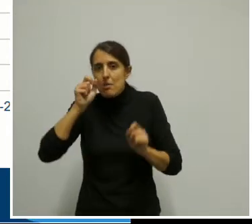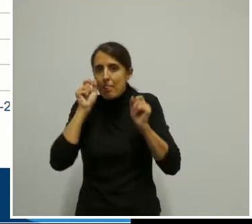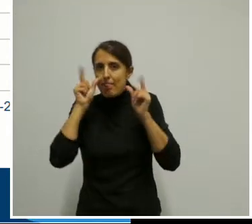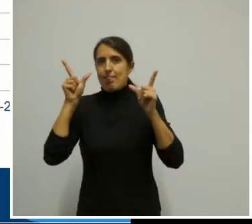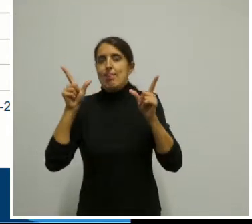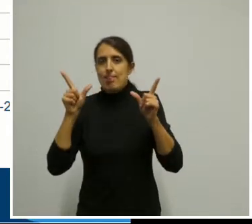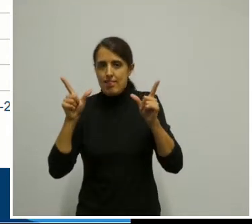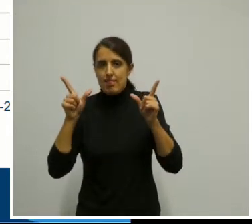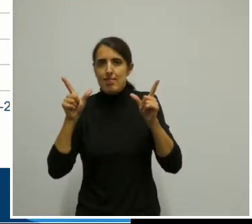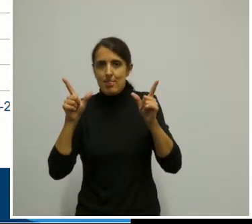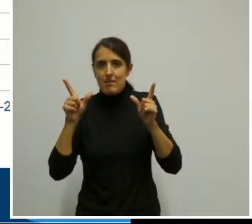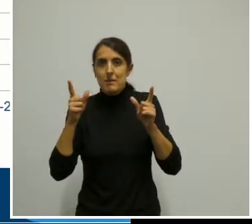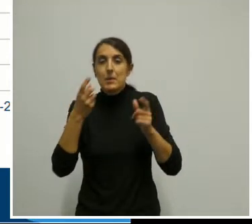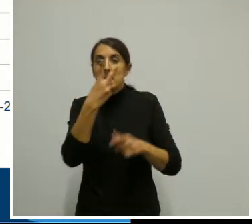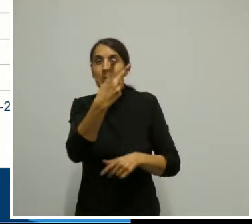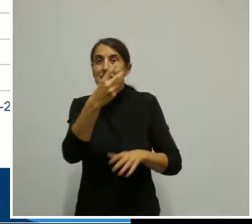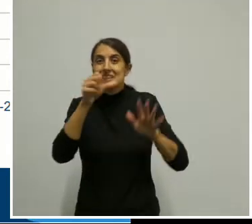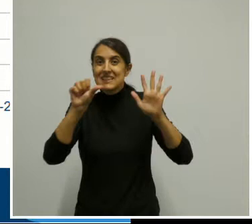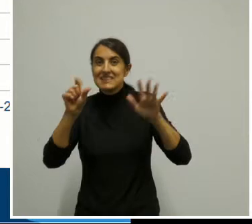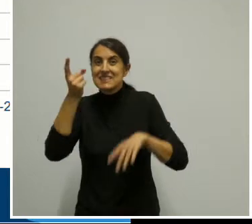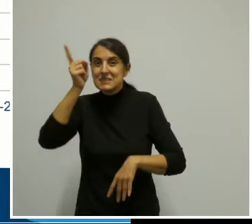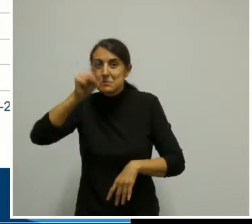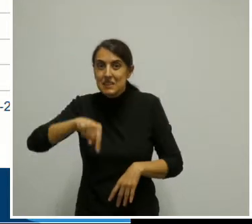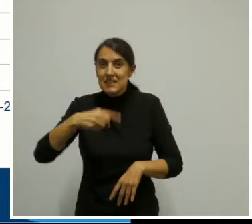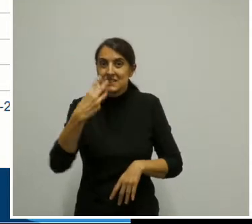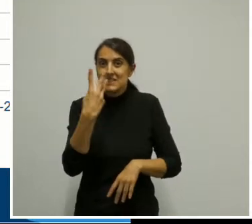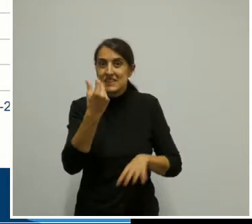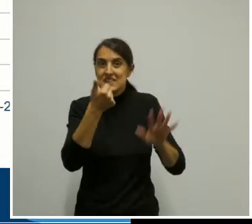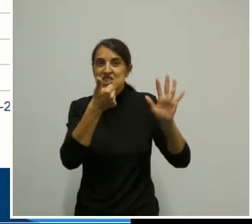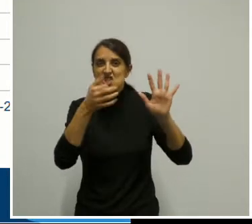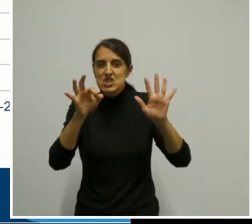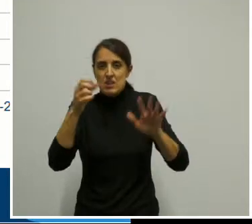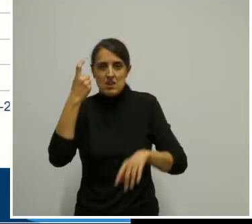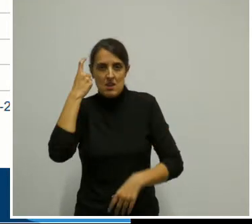Hi ha 26.360 alumnes. Això representa el